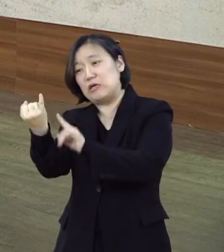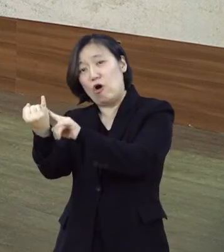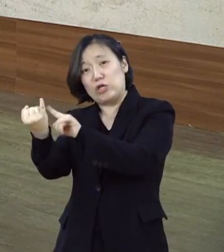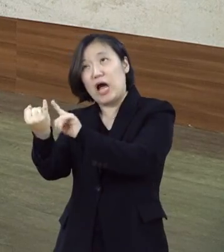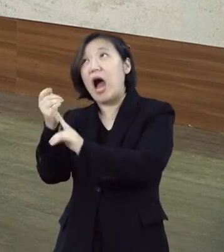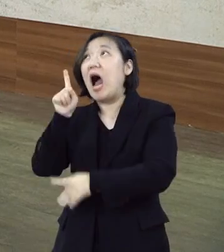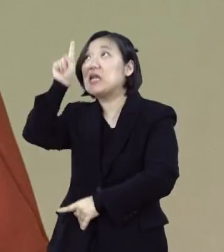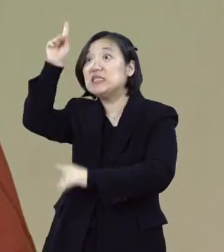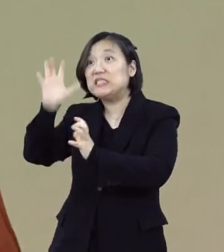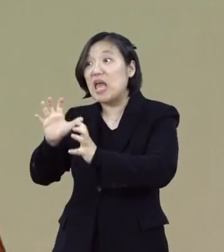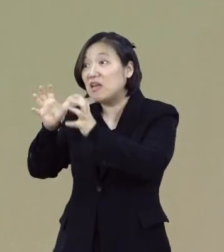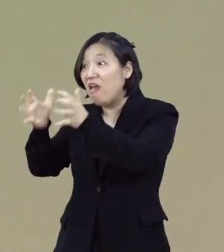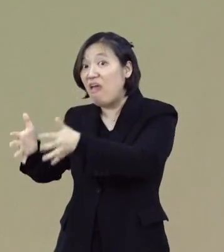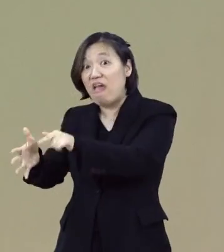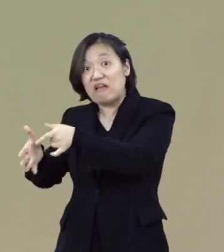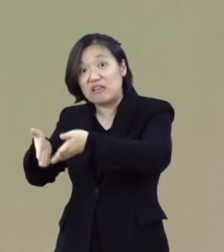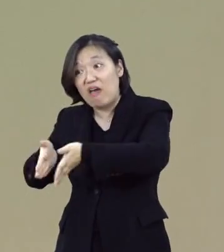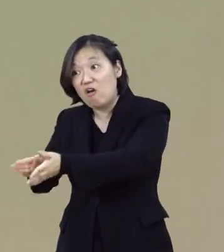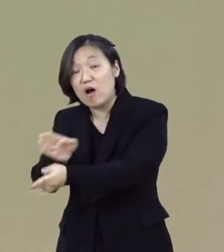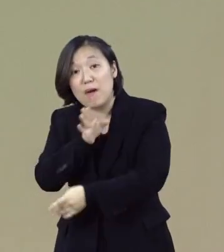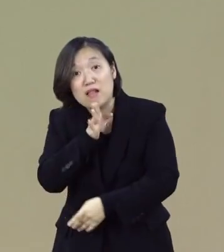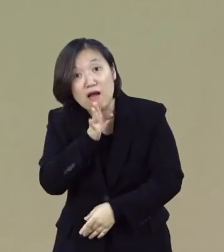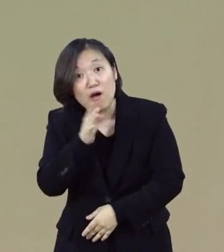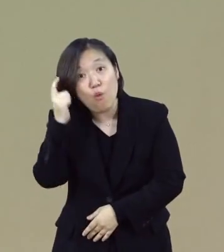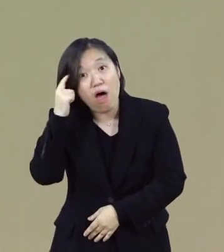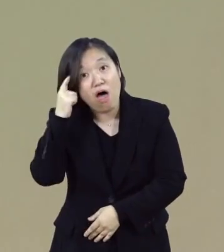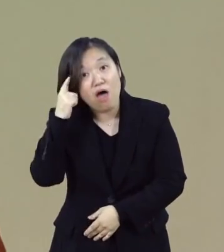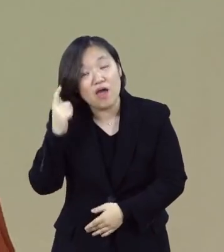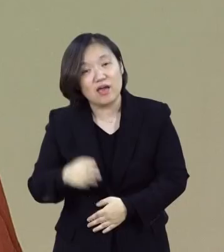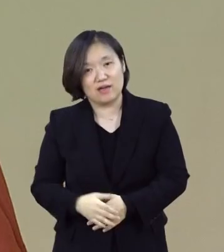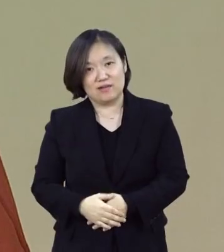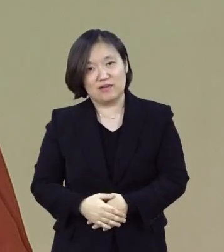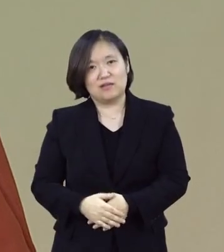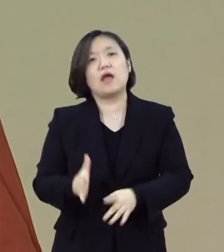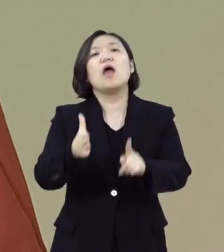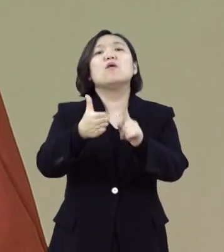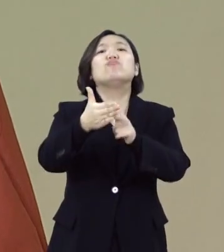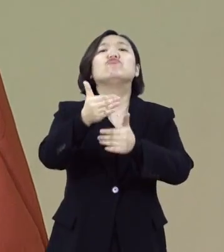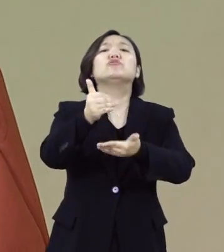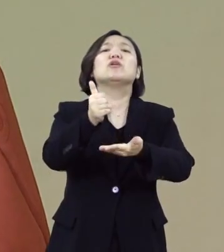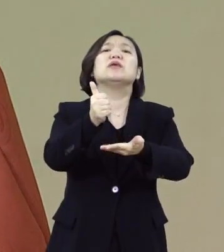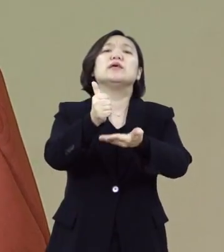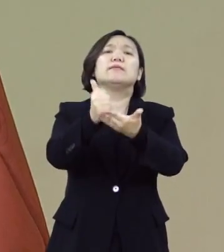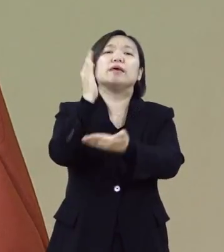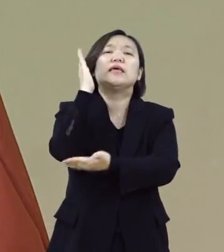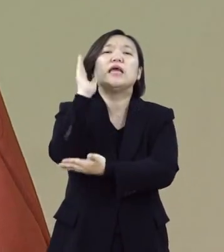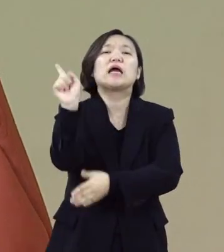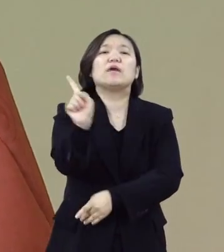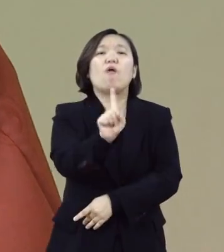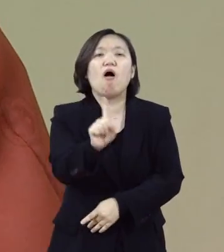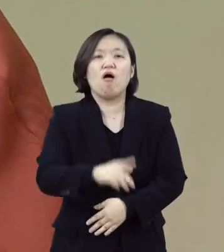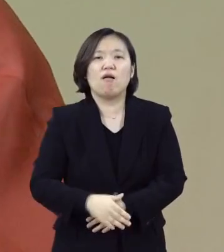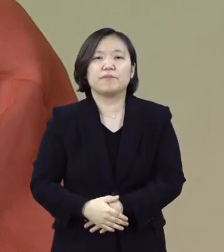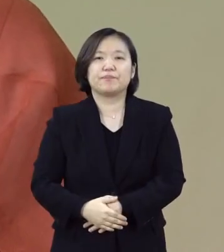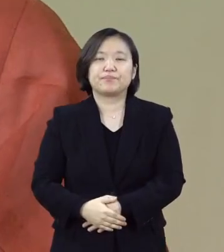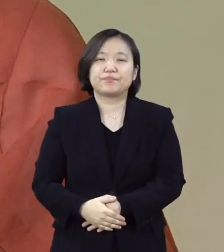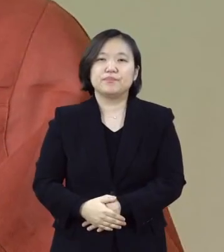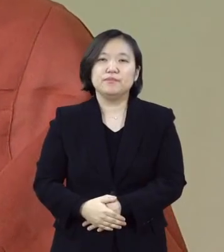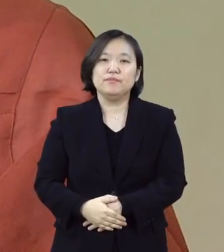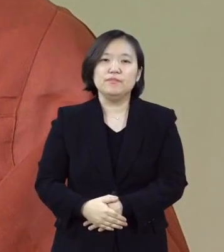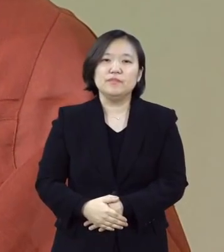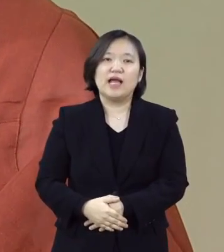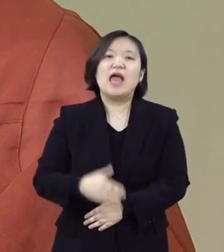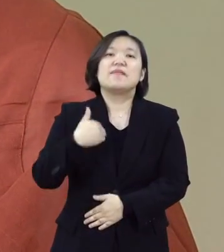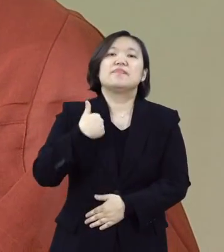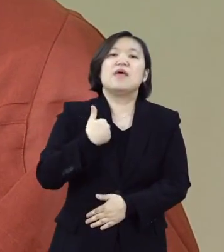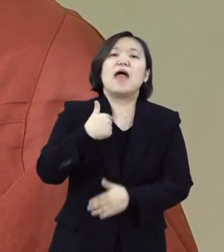겁니까? 부처님이 말씀하시길 마음 따라 일어나고 마음